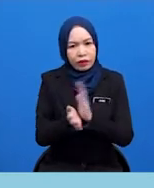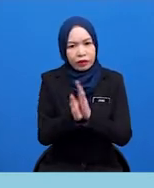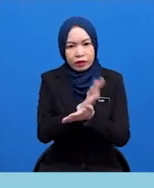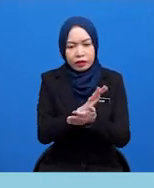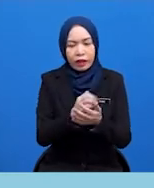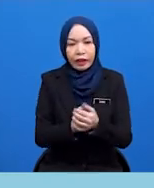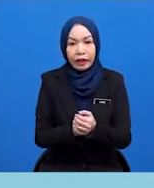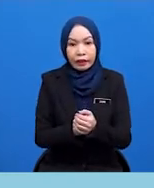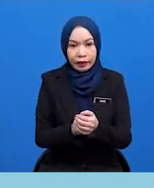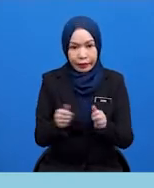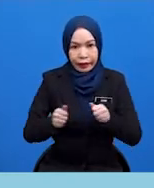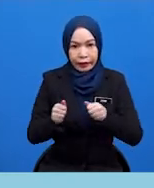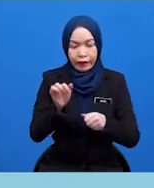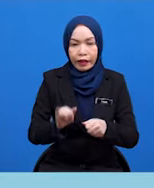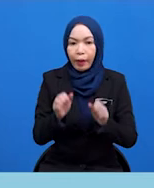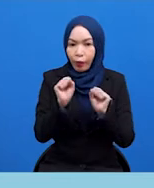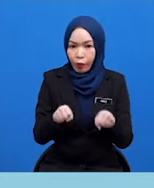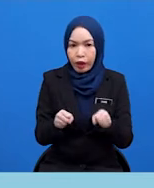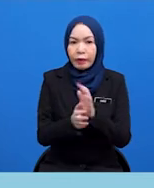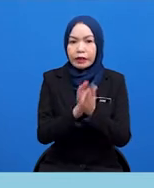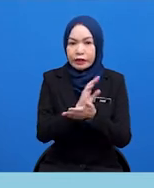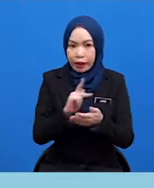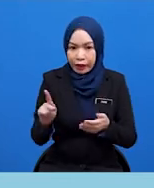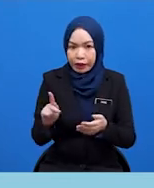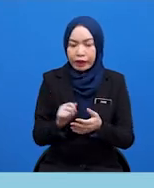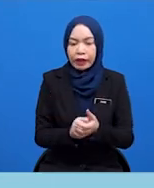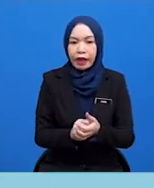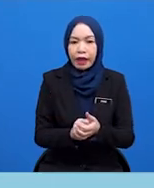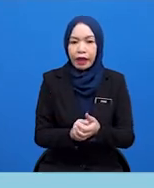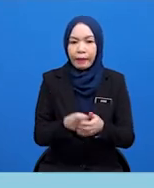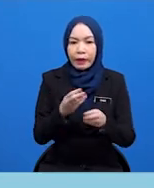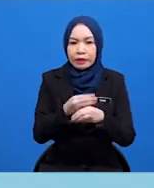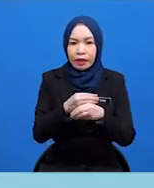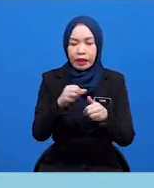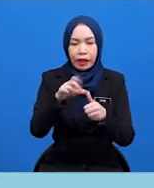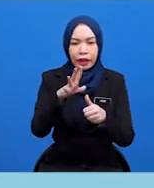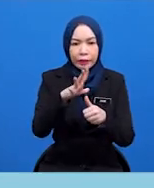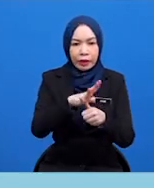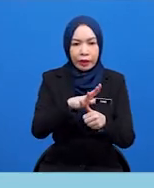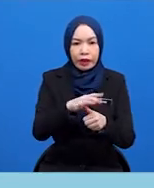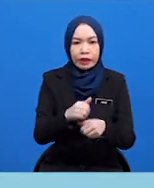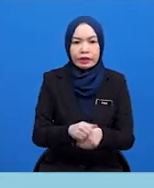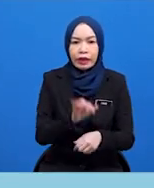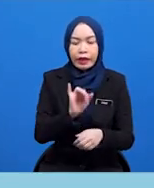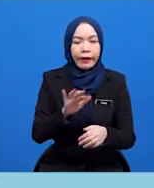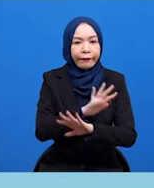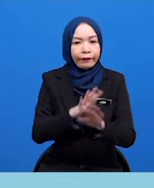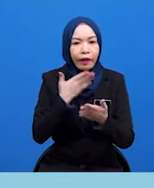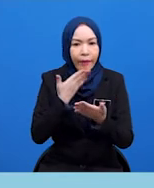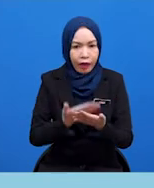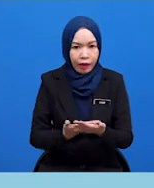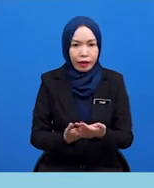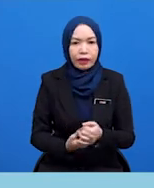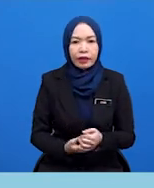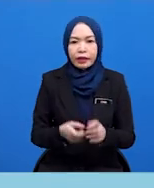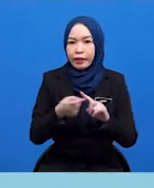ke atas alam sekitar akibat aktiviti pertanian yang dijalankan seperti pembakaran secara